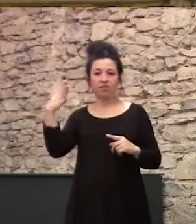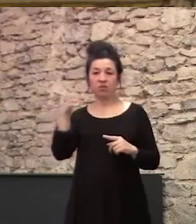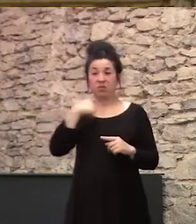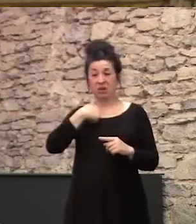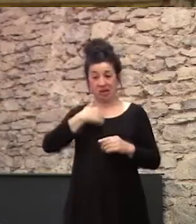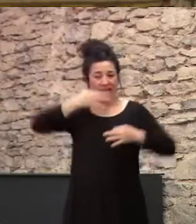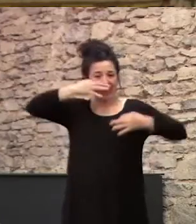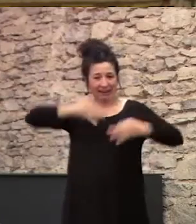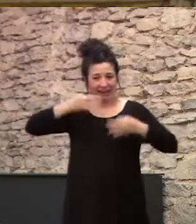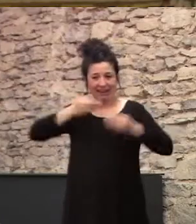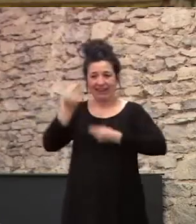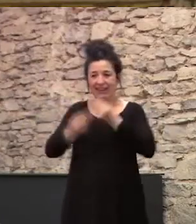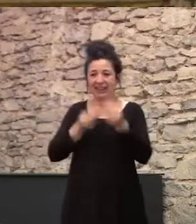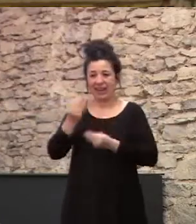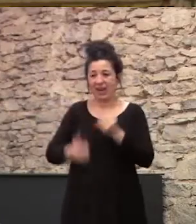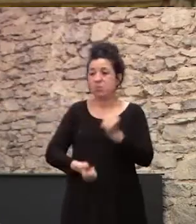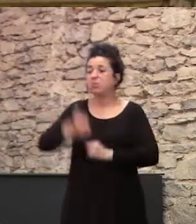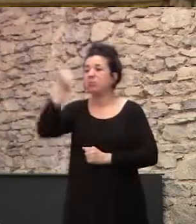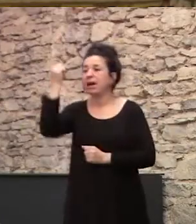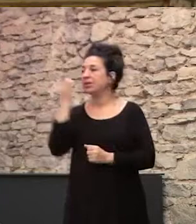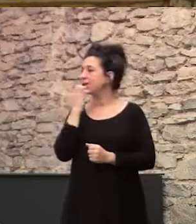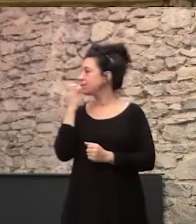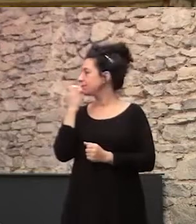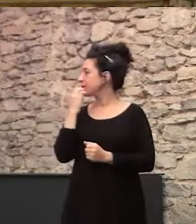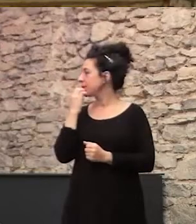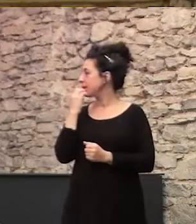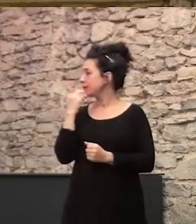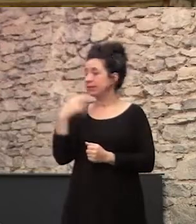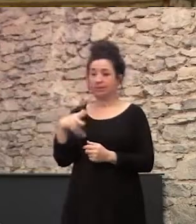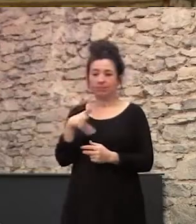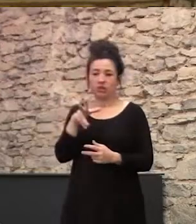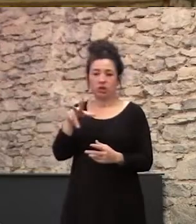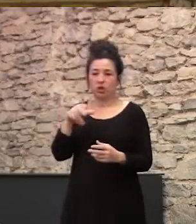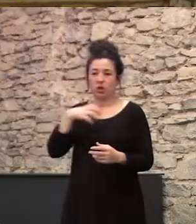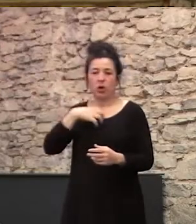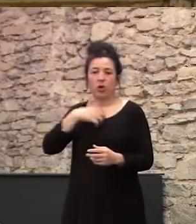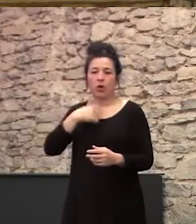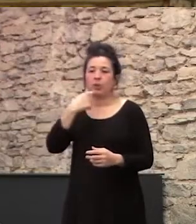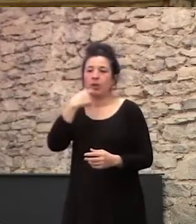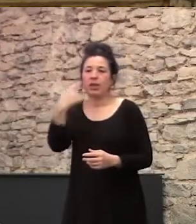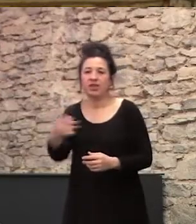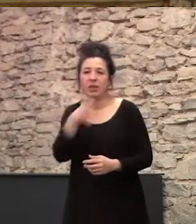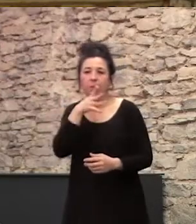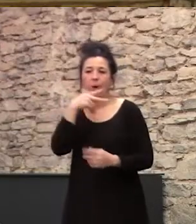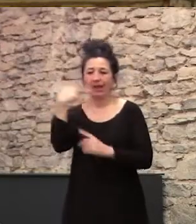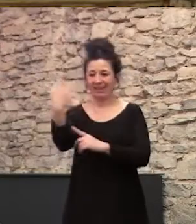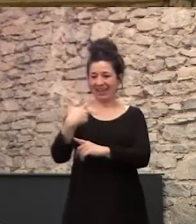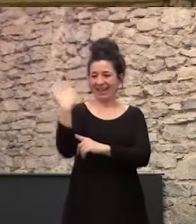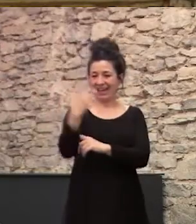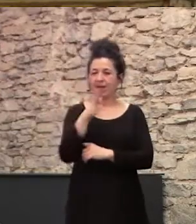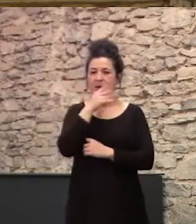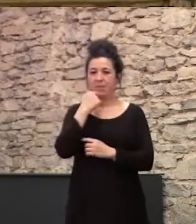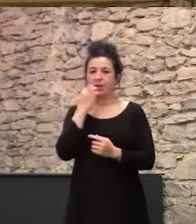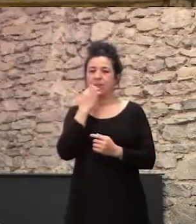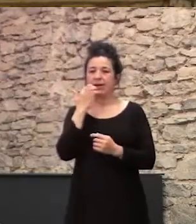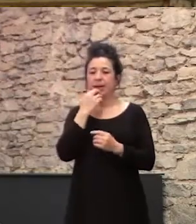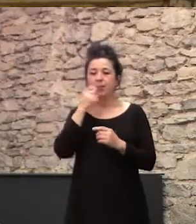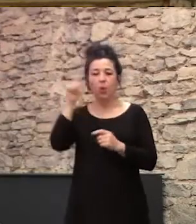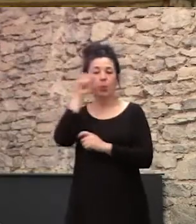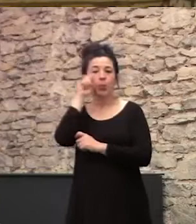da, ba ez dakit ezin dezan, ze grabatzen idea, baina bueno, Balentziaga Museoak antolatu duen ikastaro bati